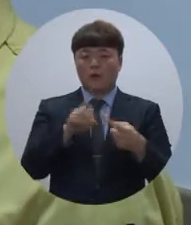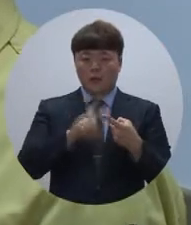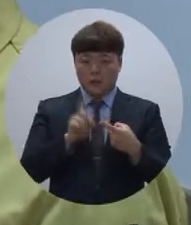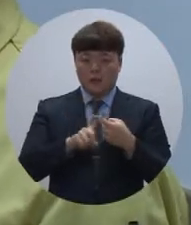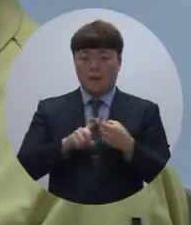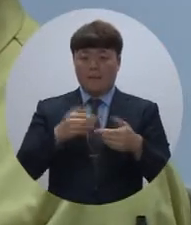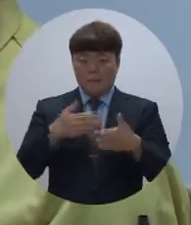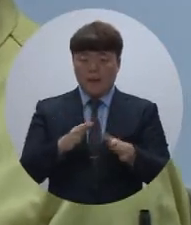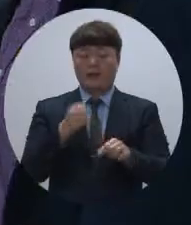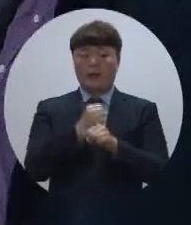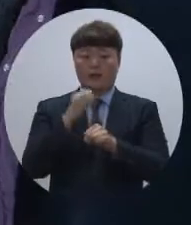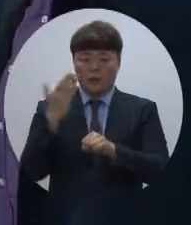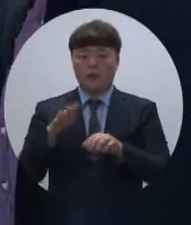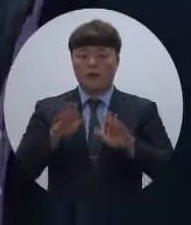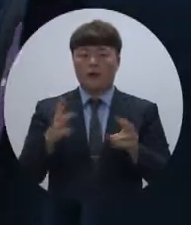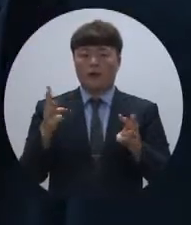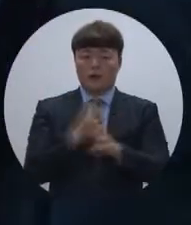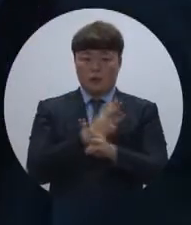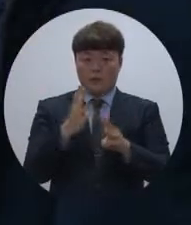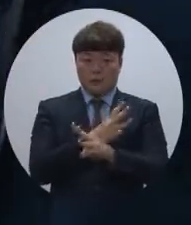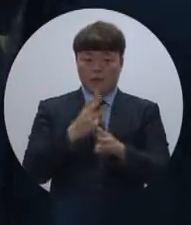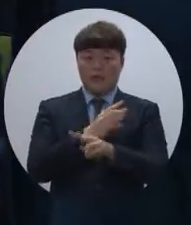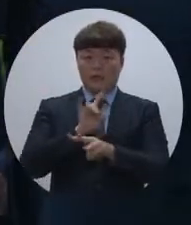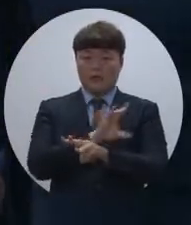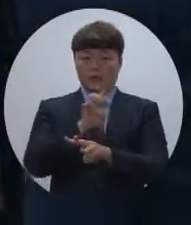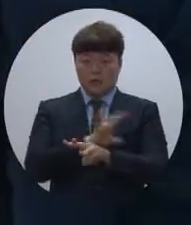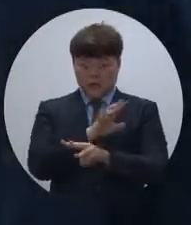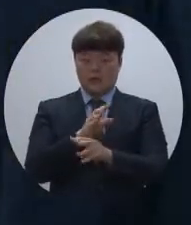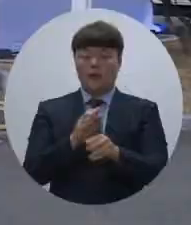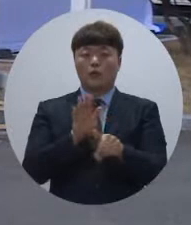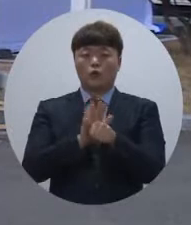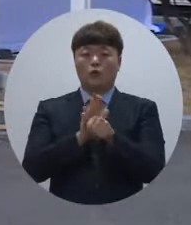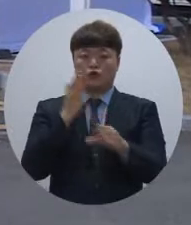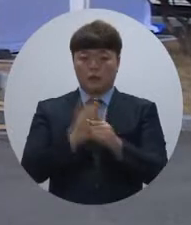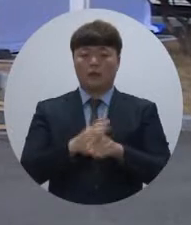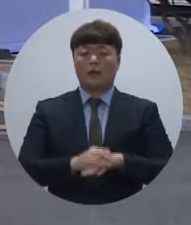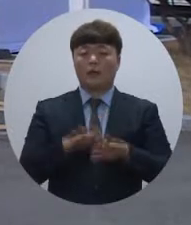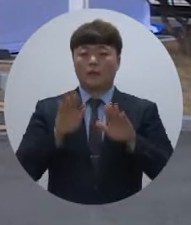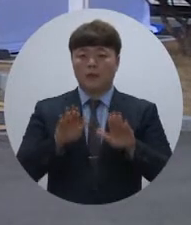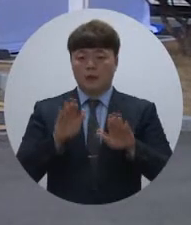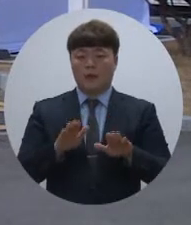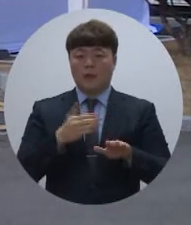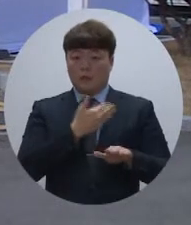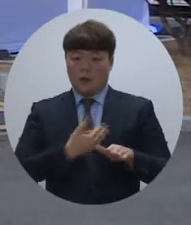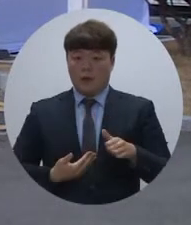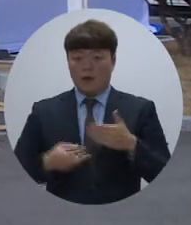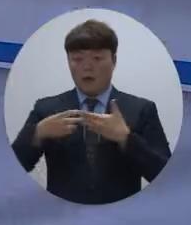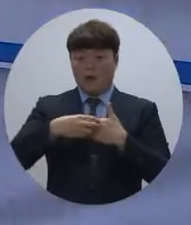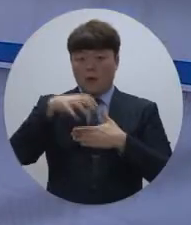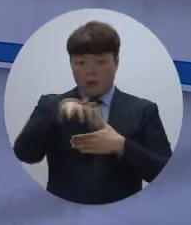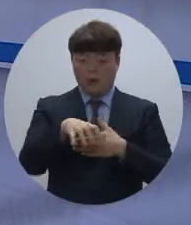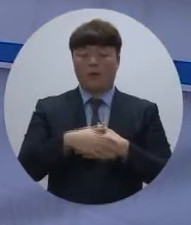편성해 24시간 3교대로 코로나19 업무를 지원하고 있습니다. 합천군 보건소는 선별진료소